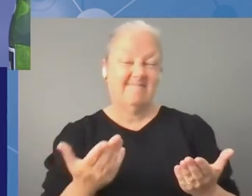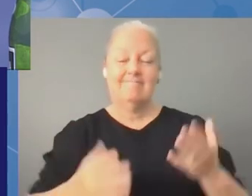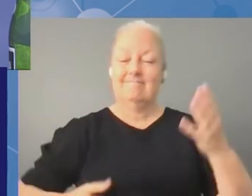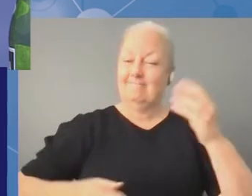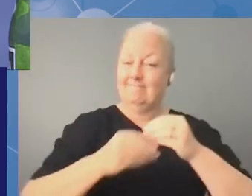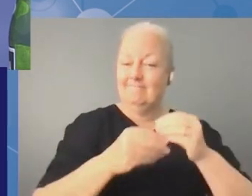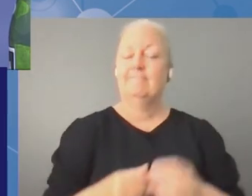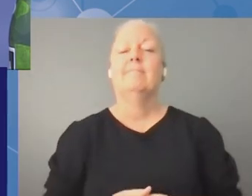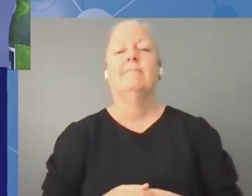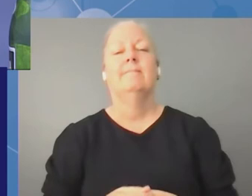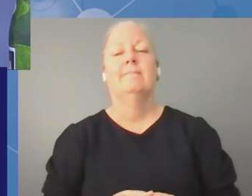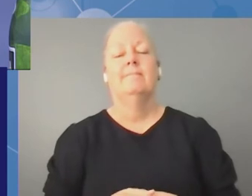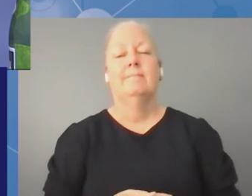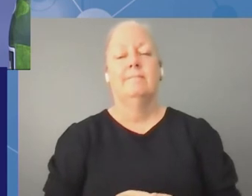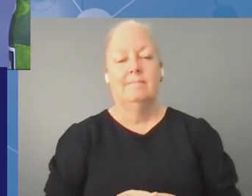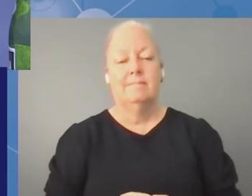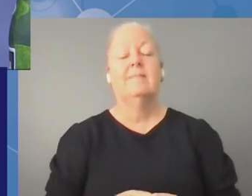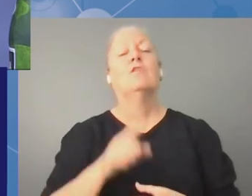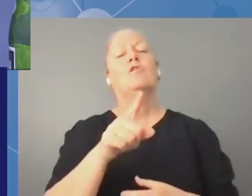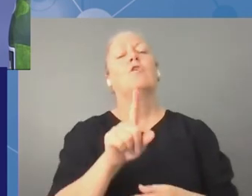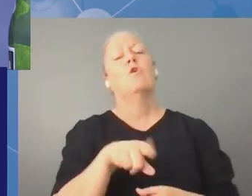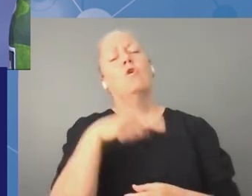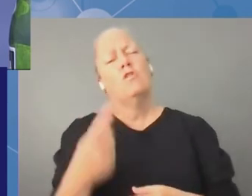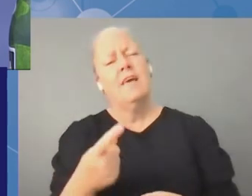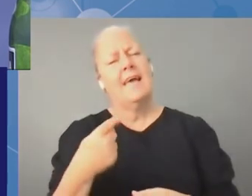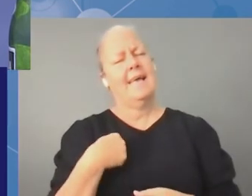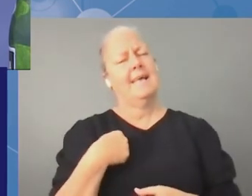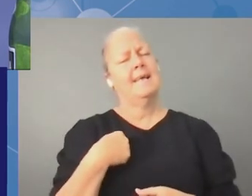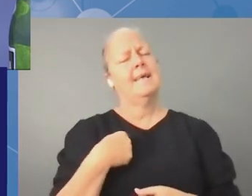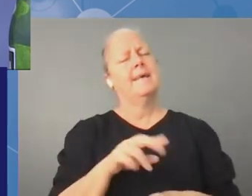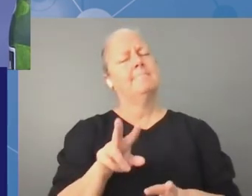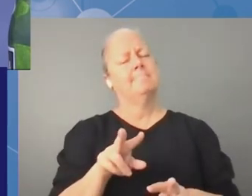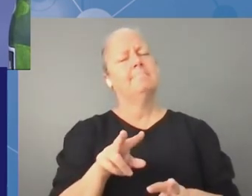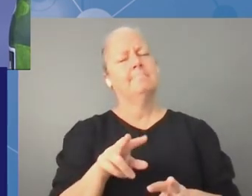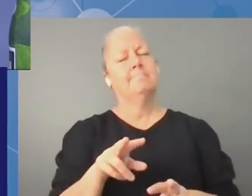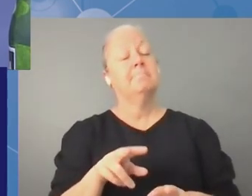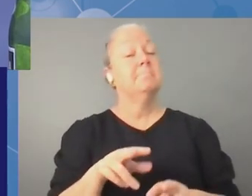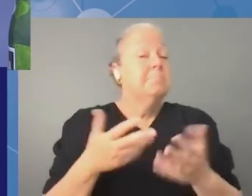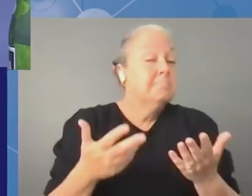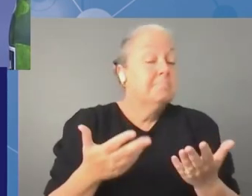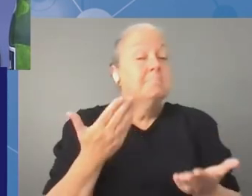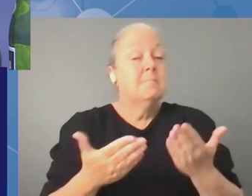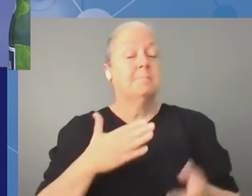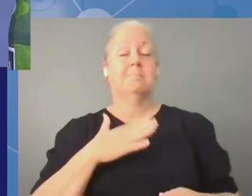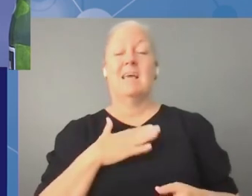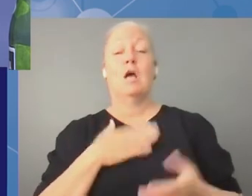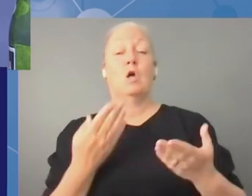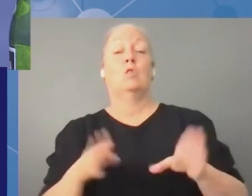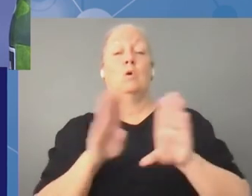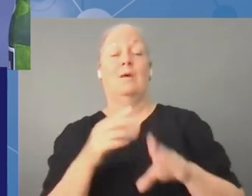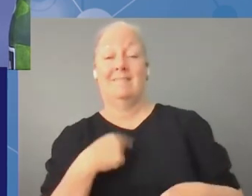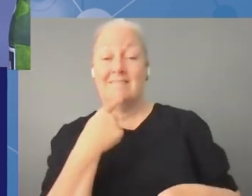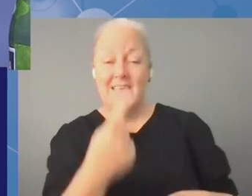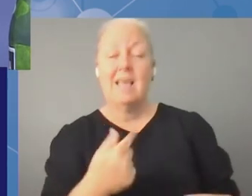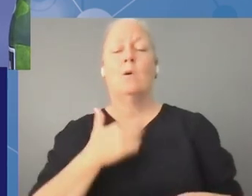قد أخذ بالاعتبار ولكن لم يتم نشره. القضية الأخرى التي